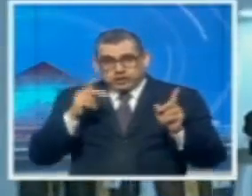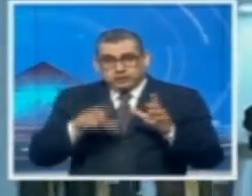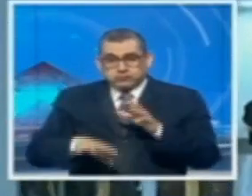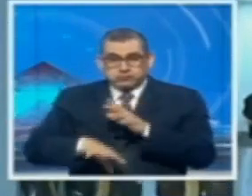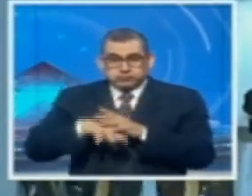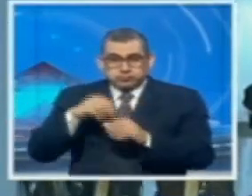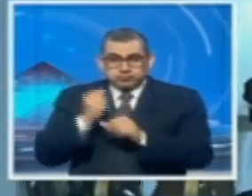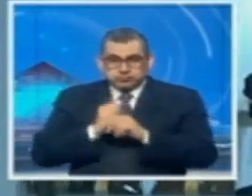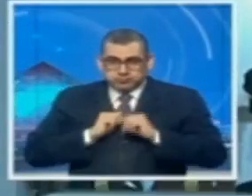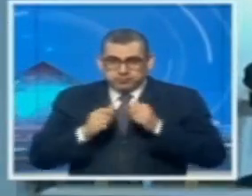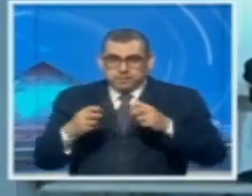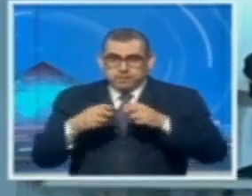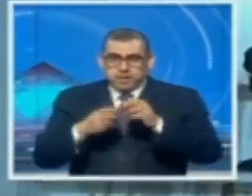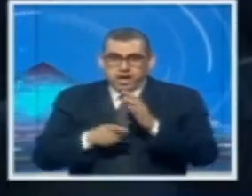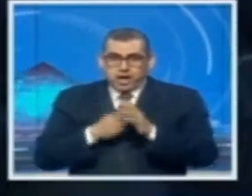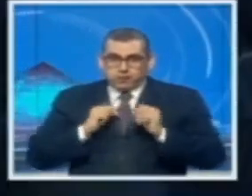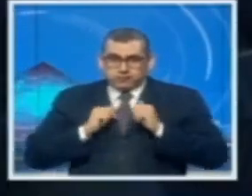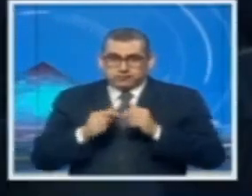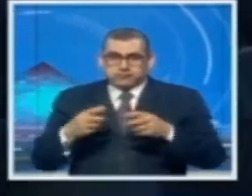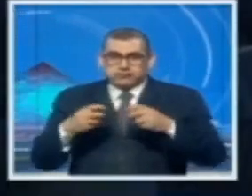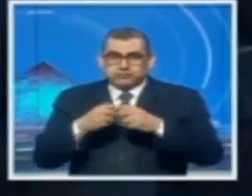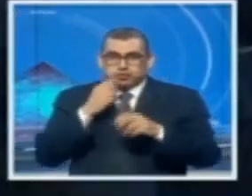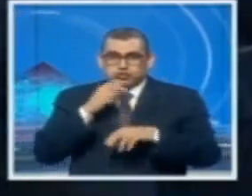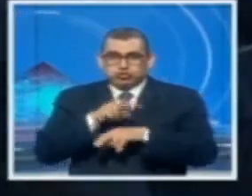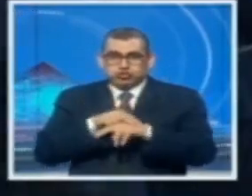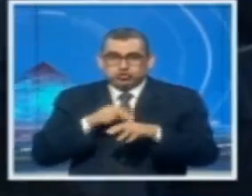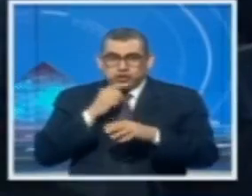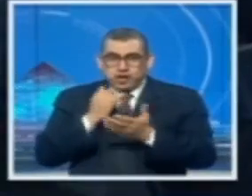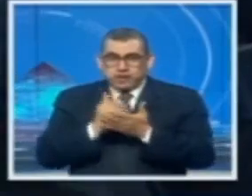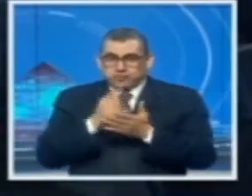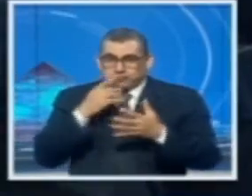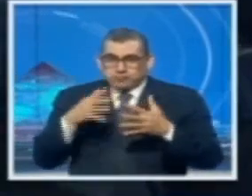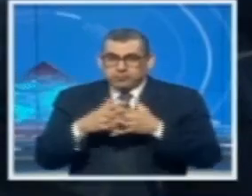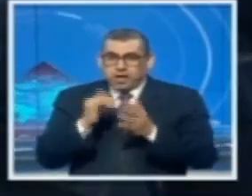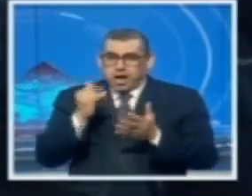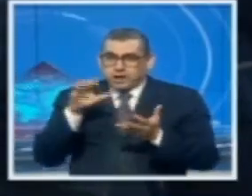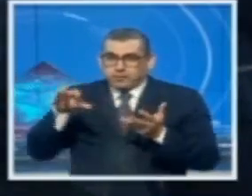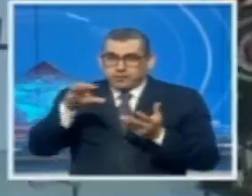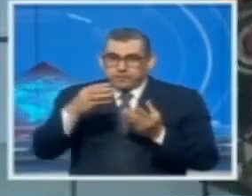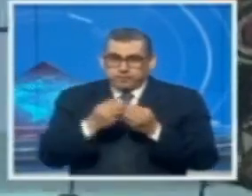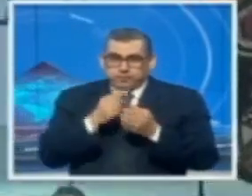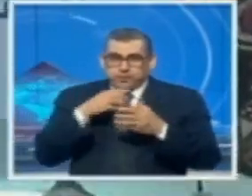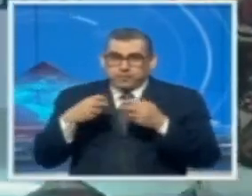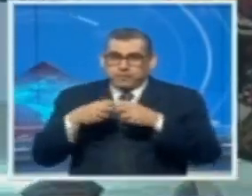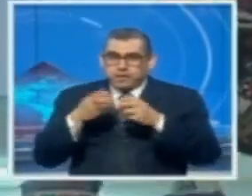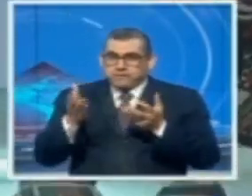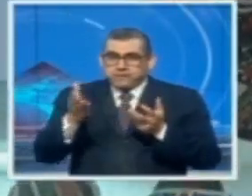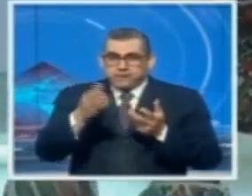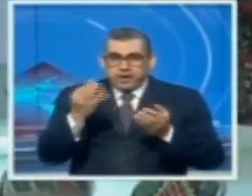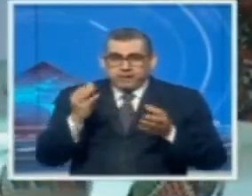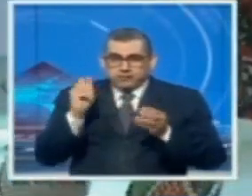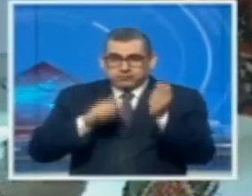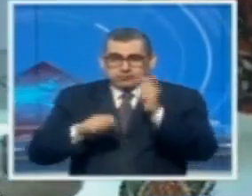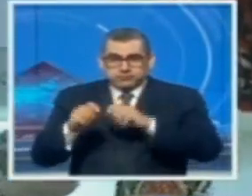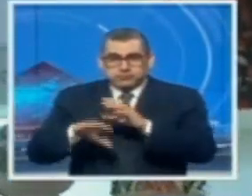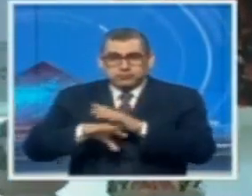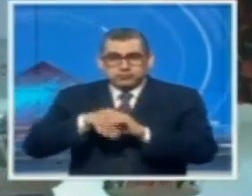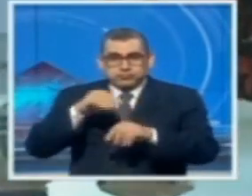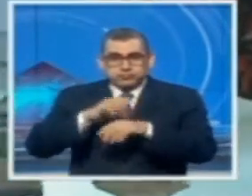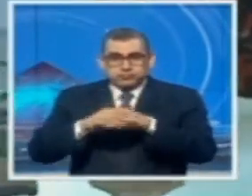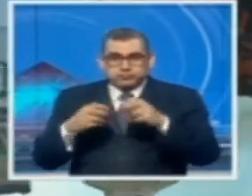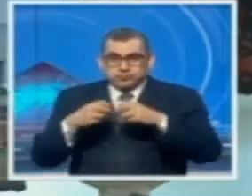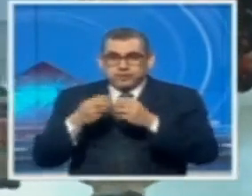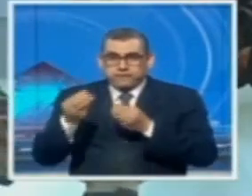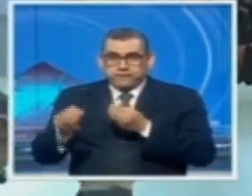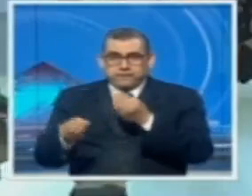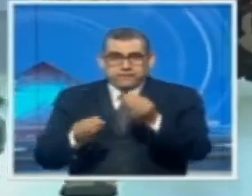شرف المعرض هذا العام، ويشارك فيه عدد من الدول العربية بأجنحة متميزة لعرض مختلف المنتجات